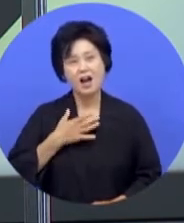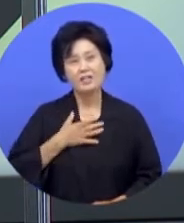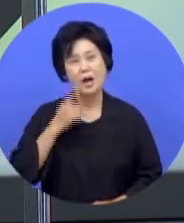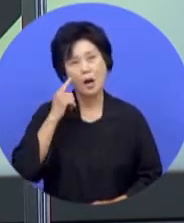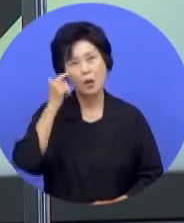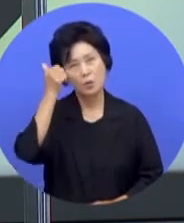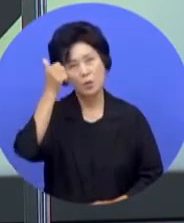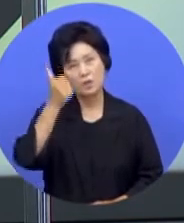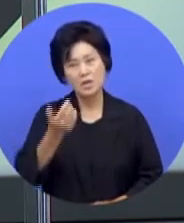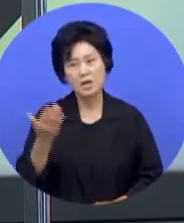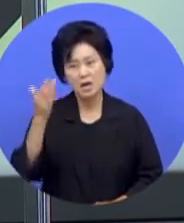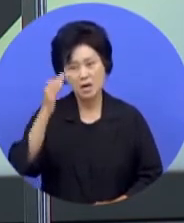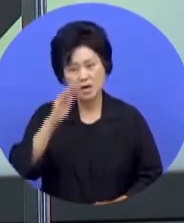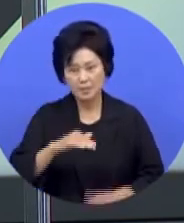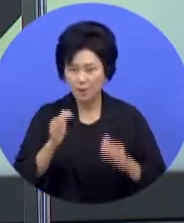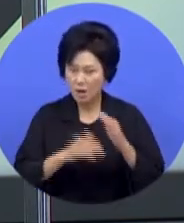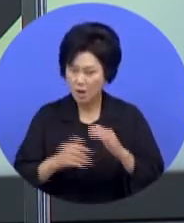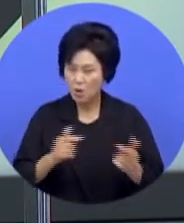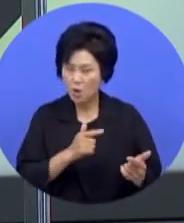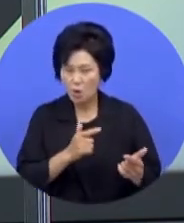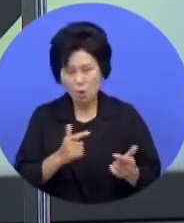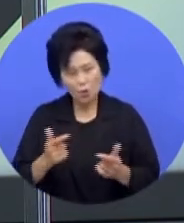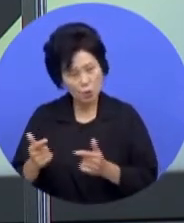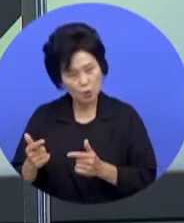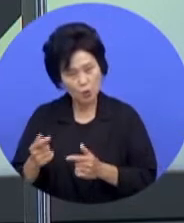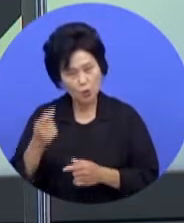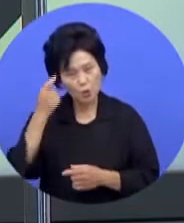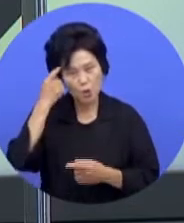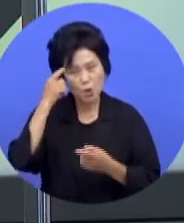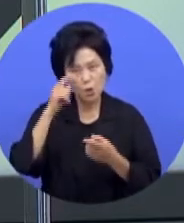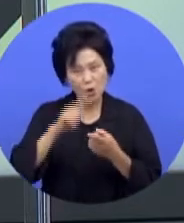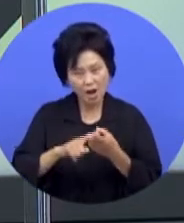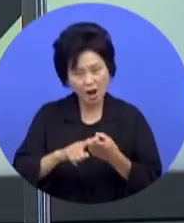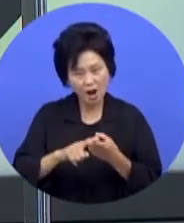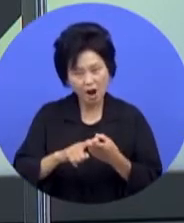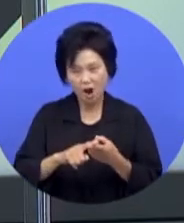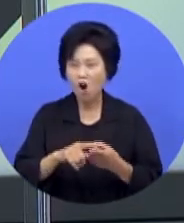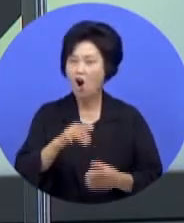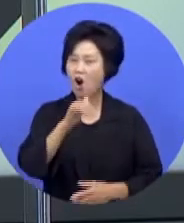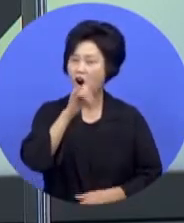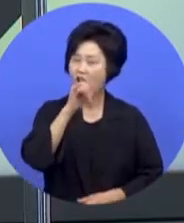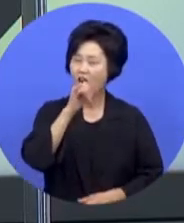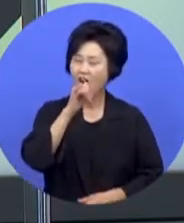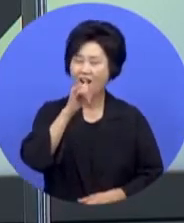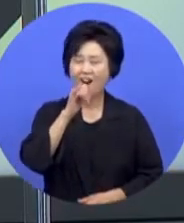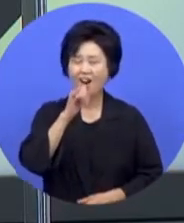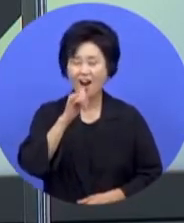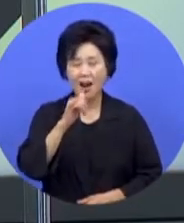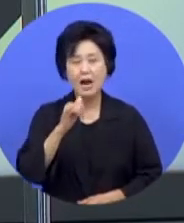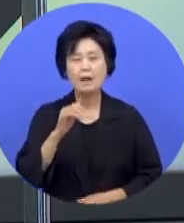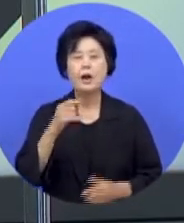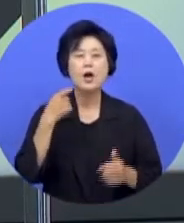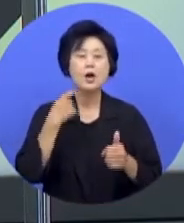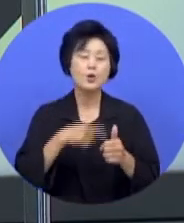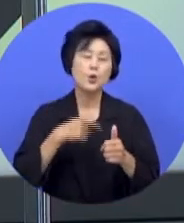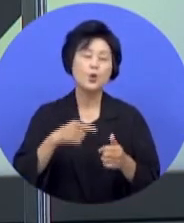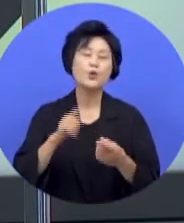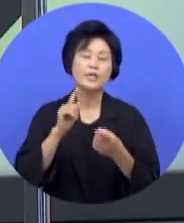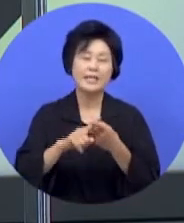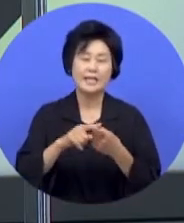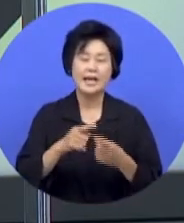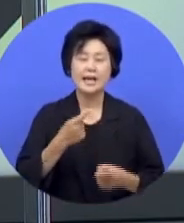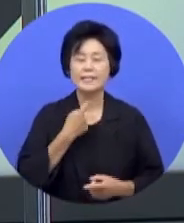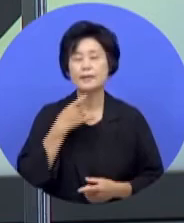있구나. 갈급했죠. 맞아요. 갈급하구나. 그래서 제가 그때 그 이렇게 하면서 제가 너무 이 부분에 대해서